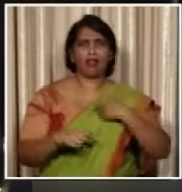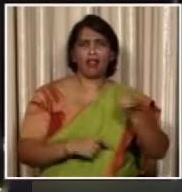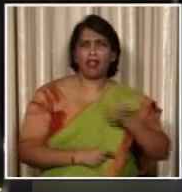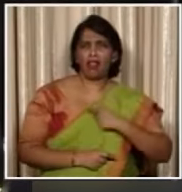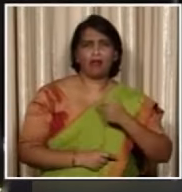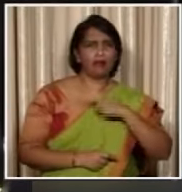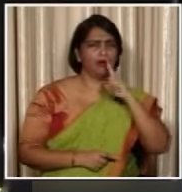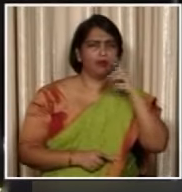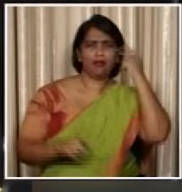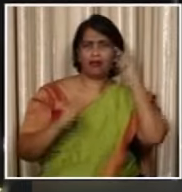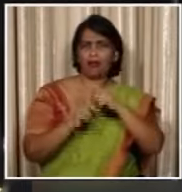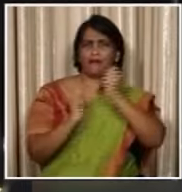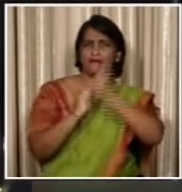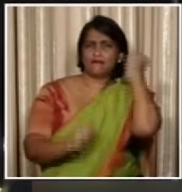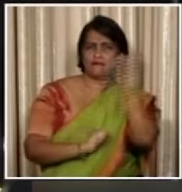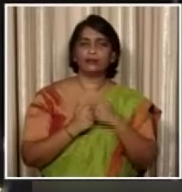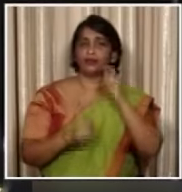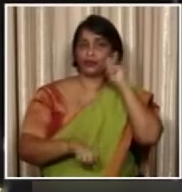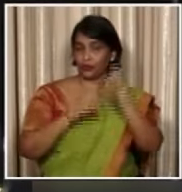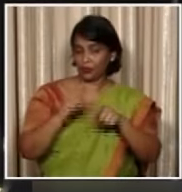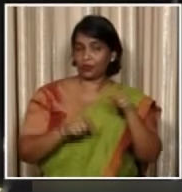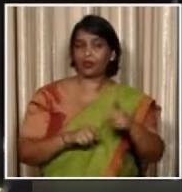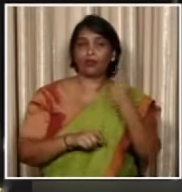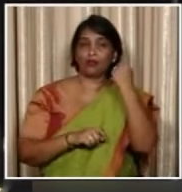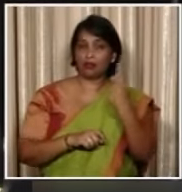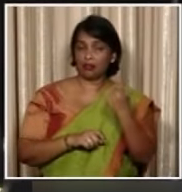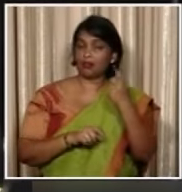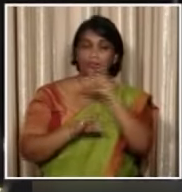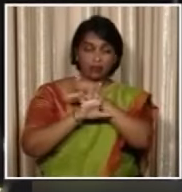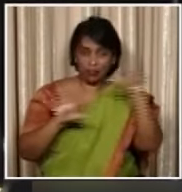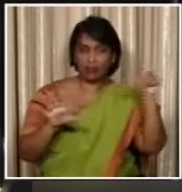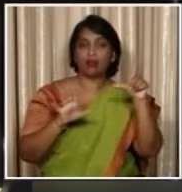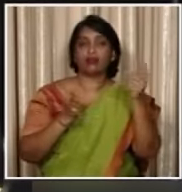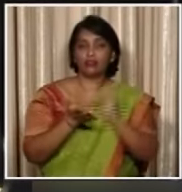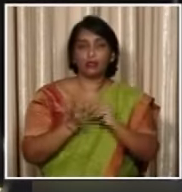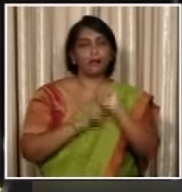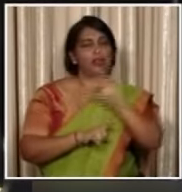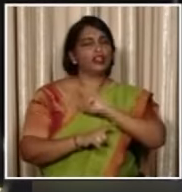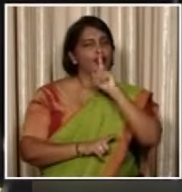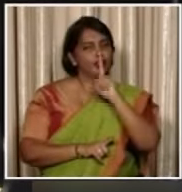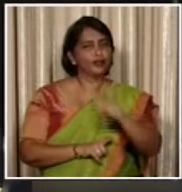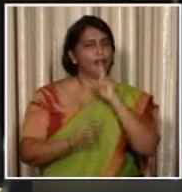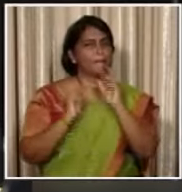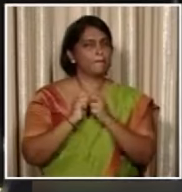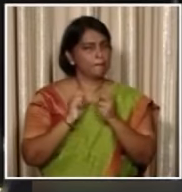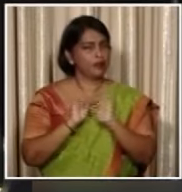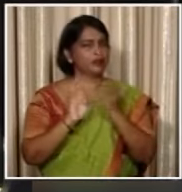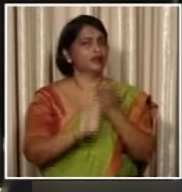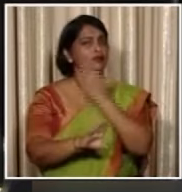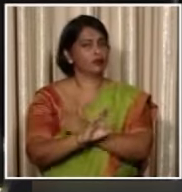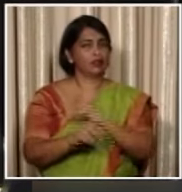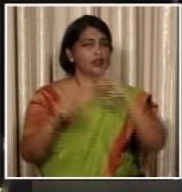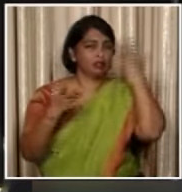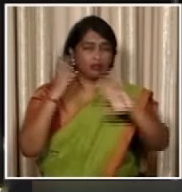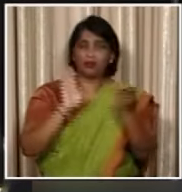කියලා නොයෙකුත් මඩ ප්‍රචාර ඉදිරිපත් කරන 17 පාරක් මේ පාර්ලිමේන්තුවට කිව්වා මේ කලබලේ වෙන්න කලින් මිනි